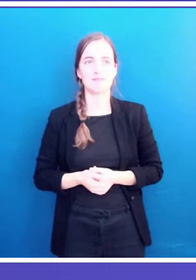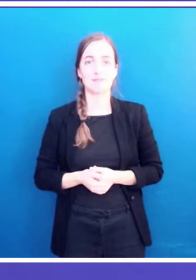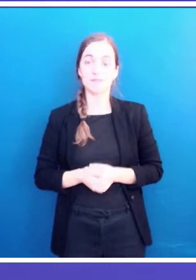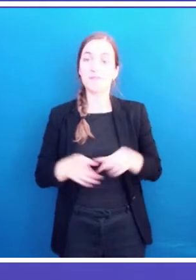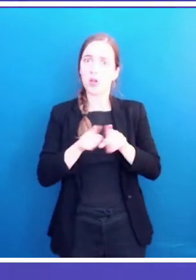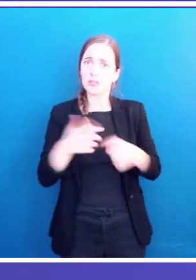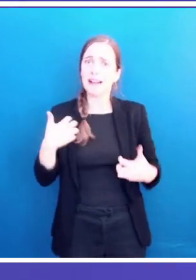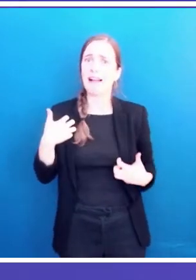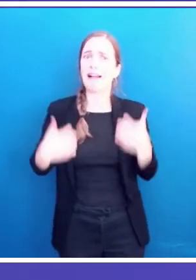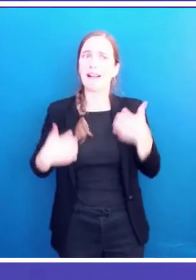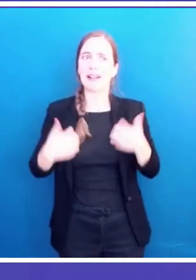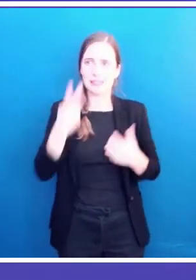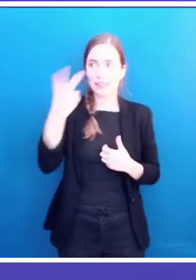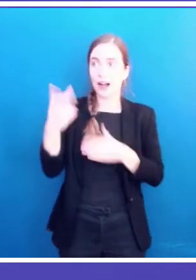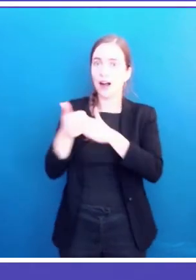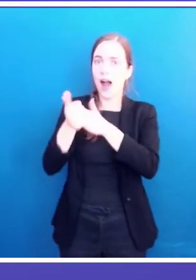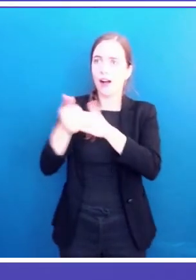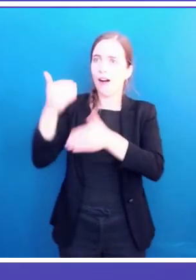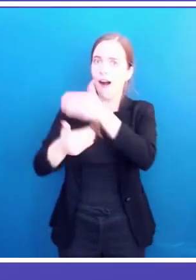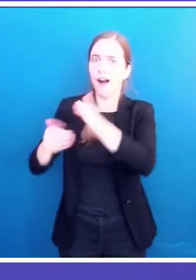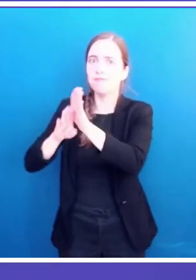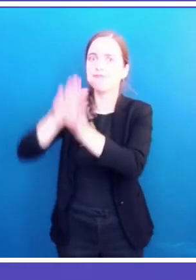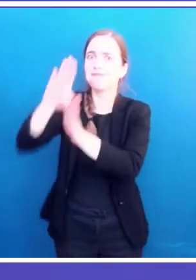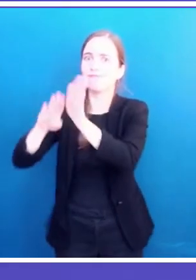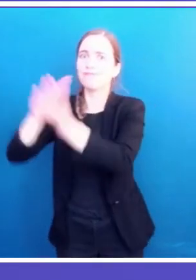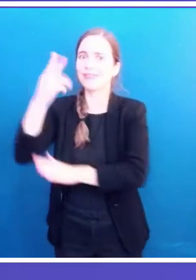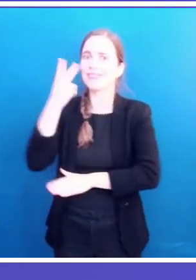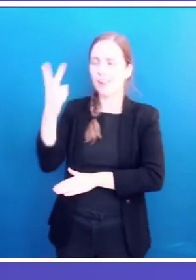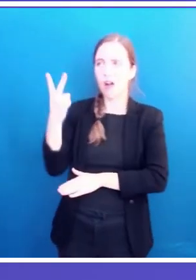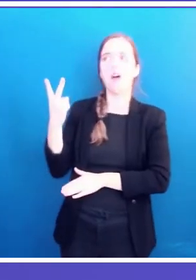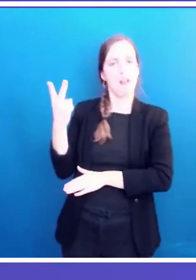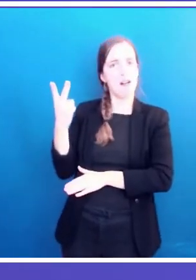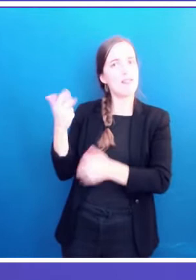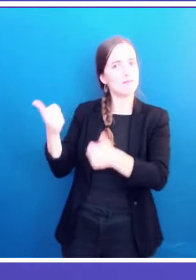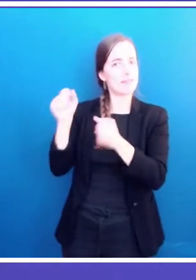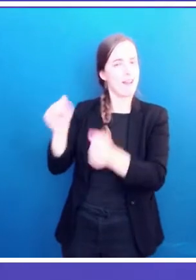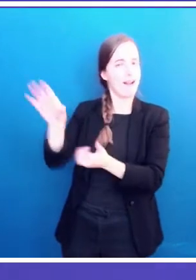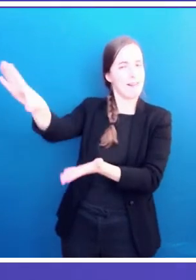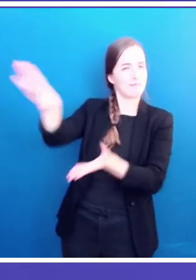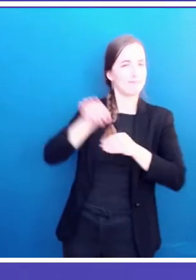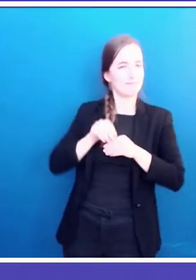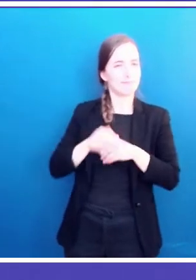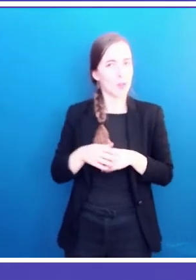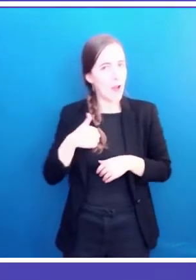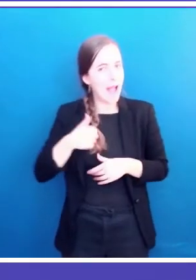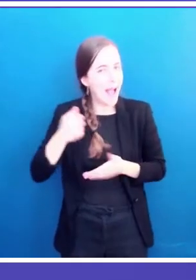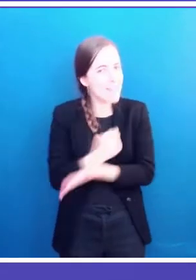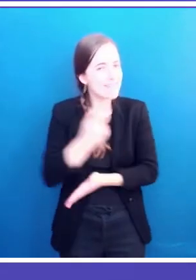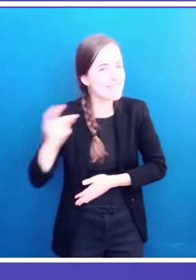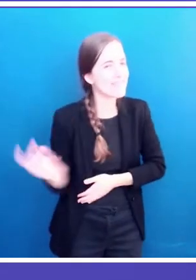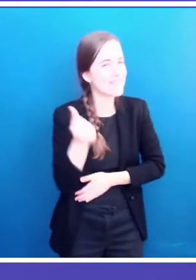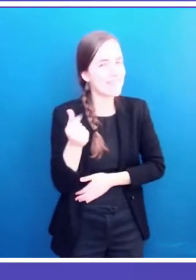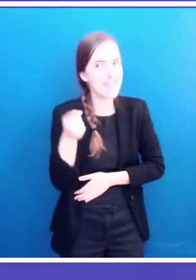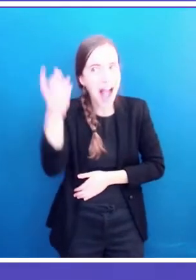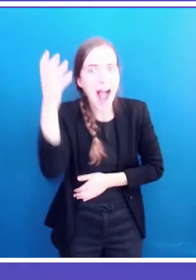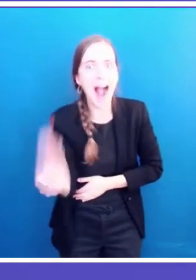أنا أحسدك في الواقع لهذا العمل الجيد. لقد رأينا